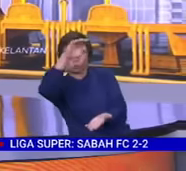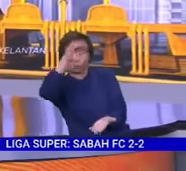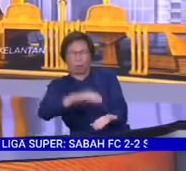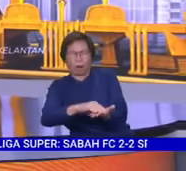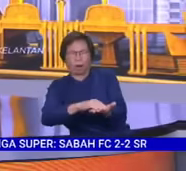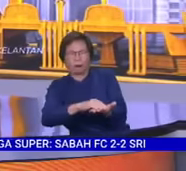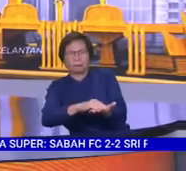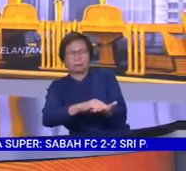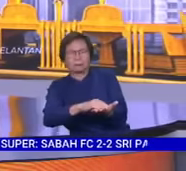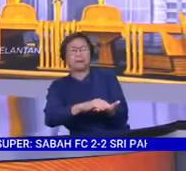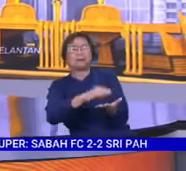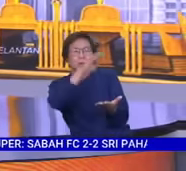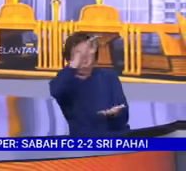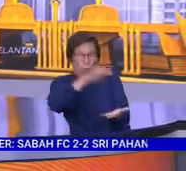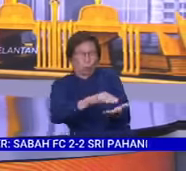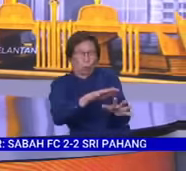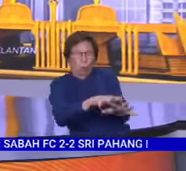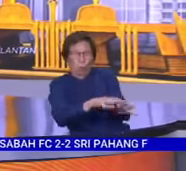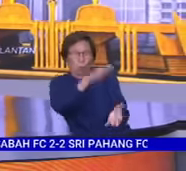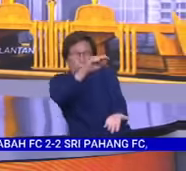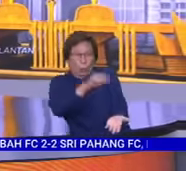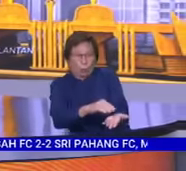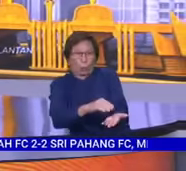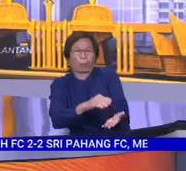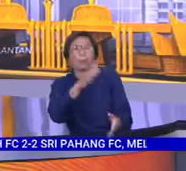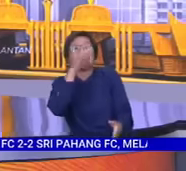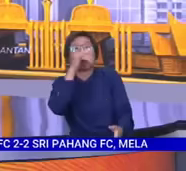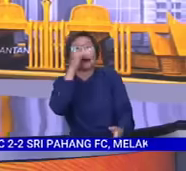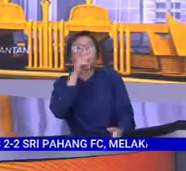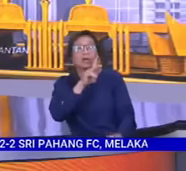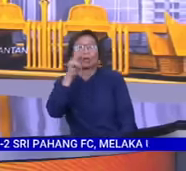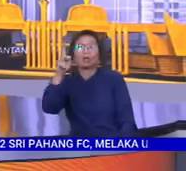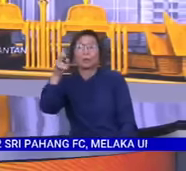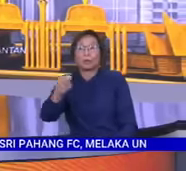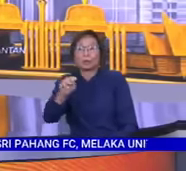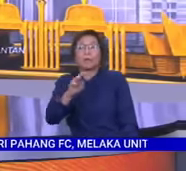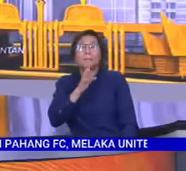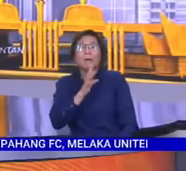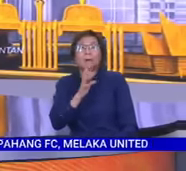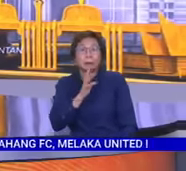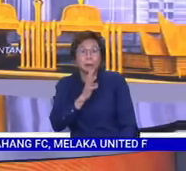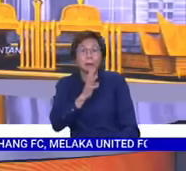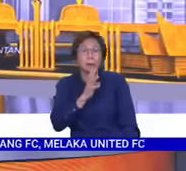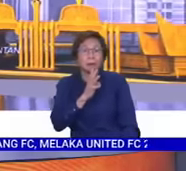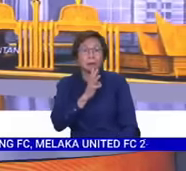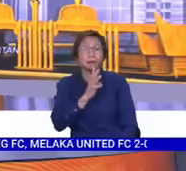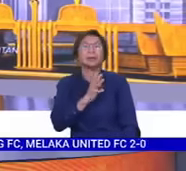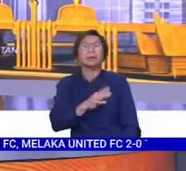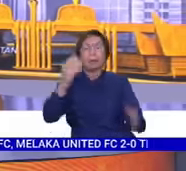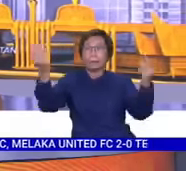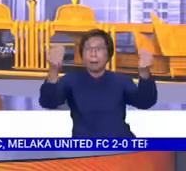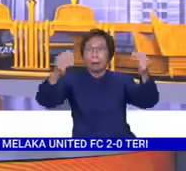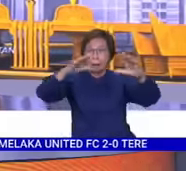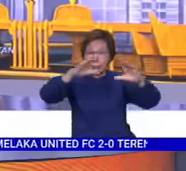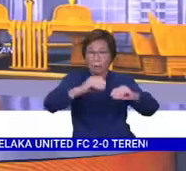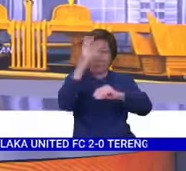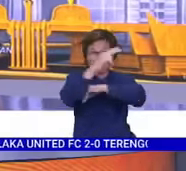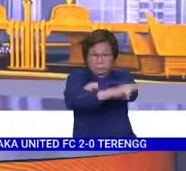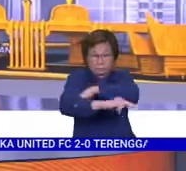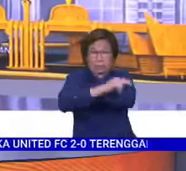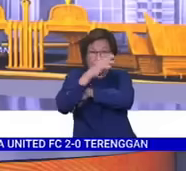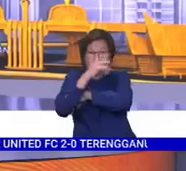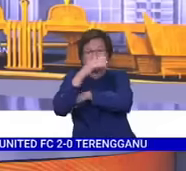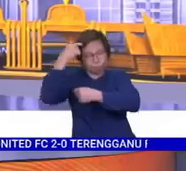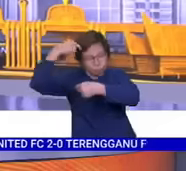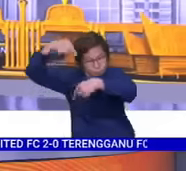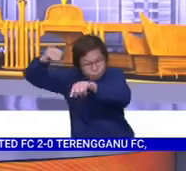kesesakanku sakit di Melaka ketua menteri Datuk Seri Sulaiman Ali berkata secara dasarnya Majlis mesyuarat kerajaan